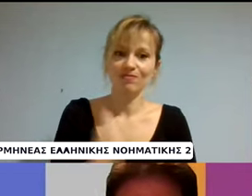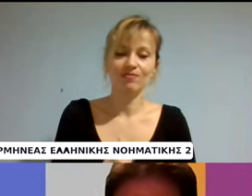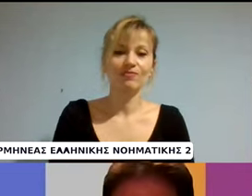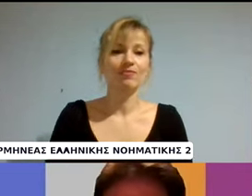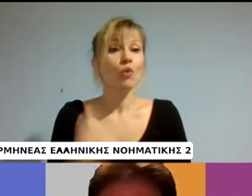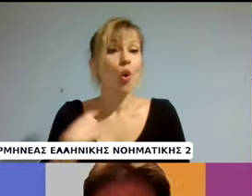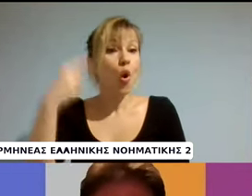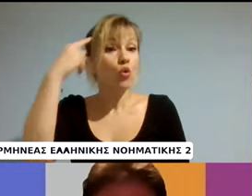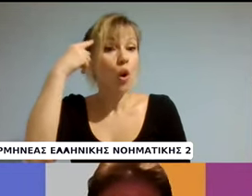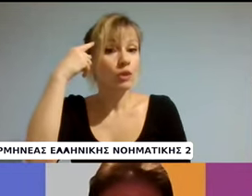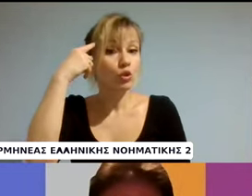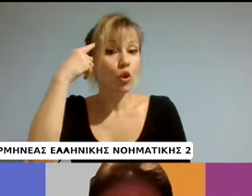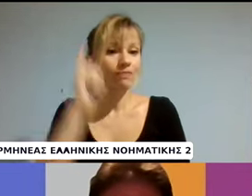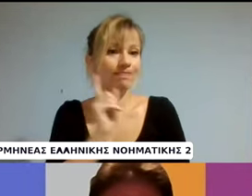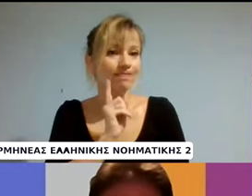Νομίζω ότι